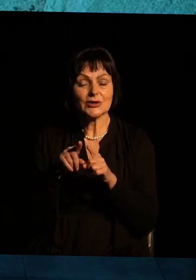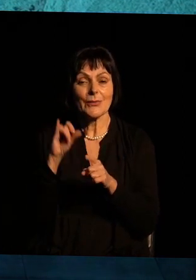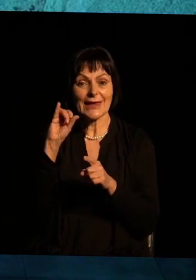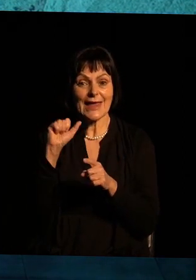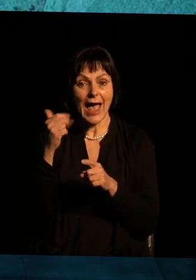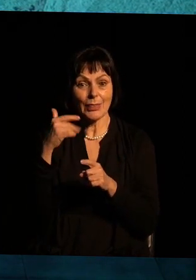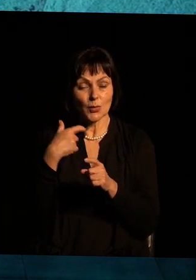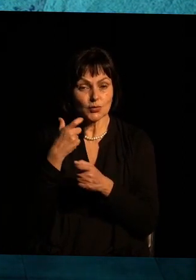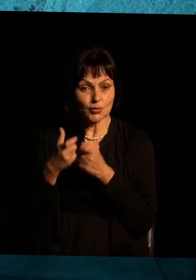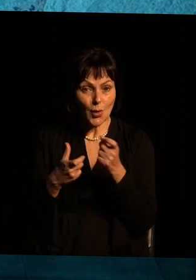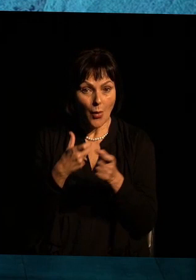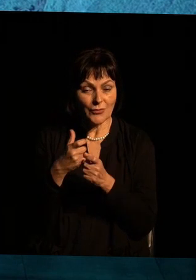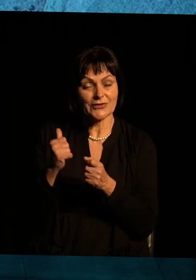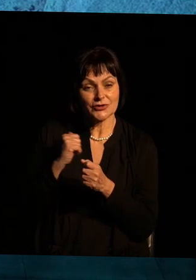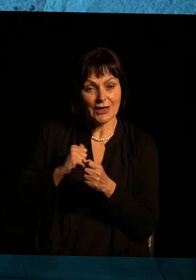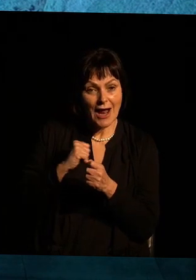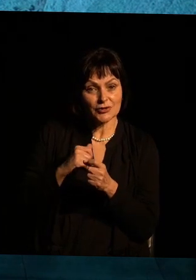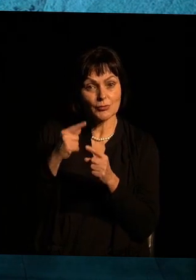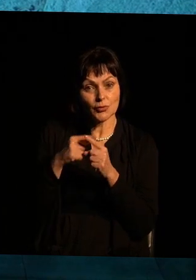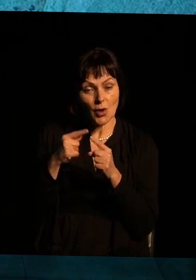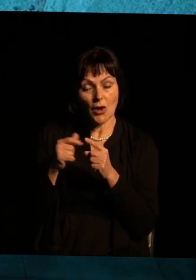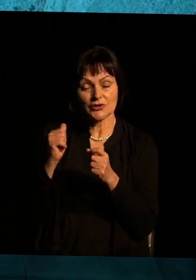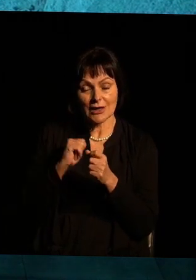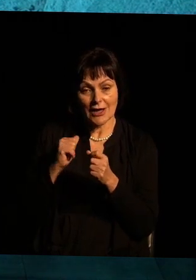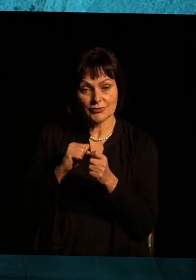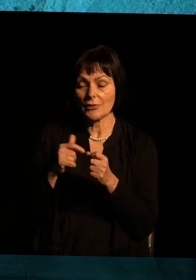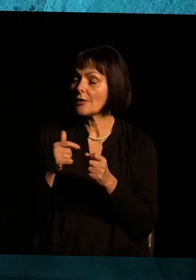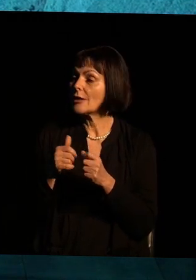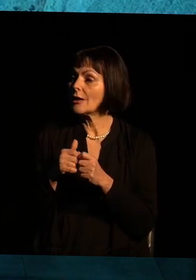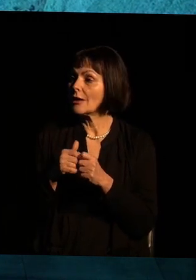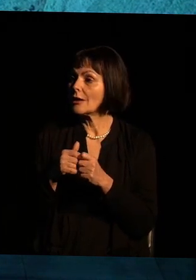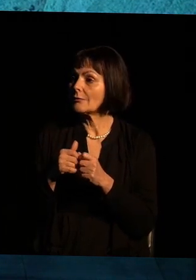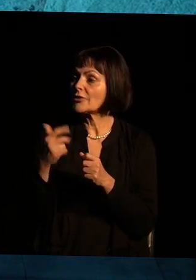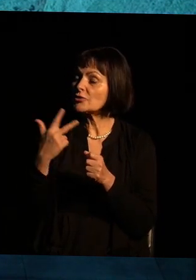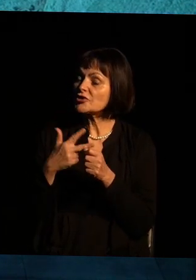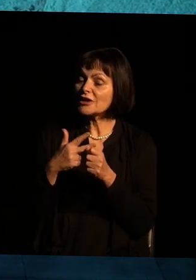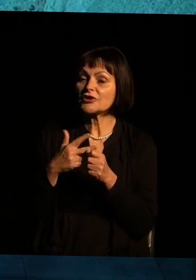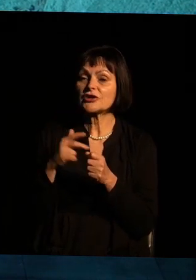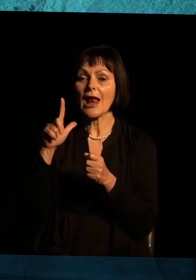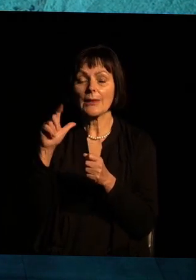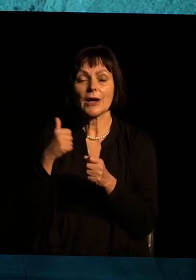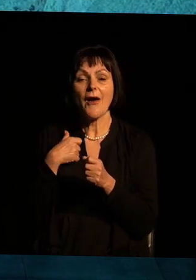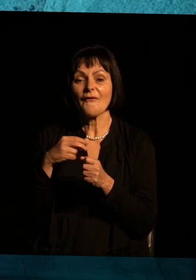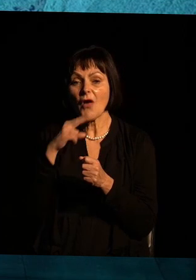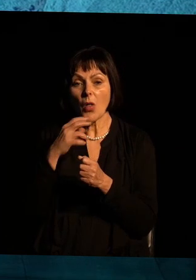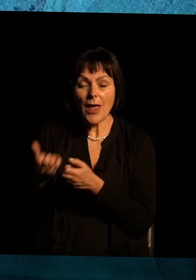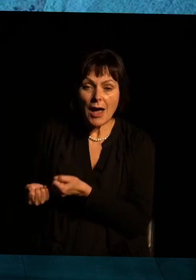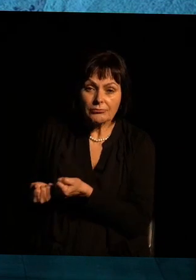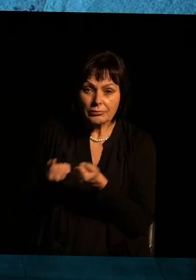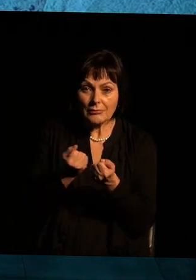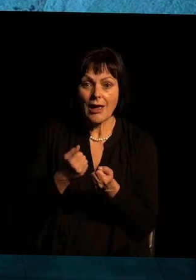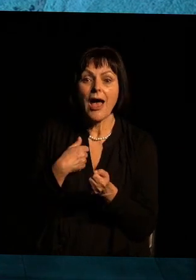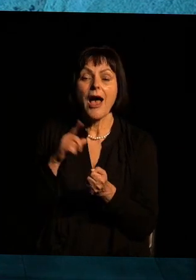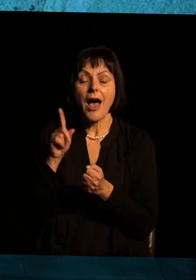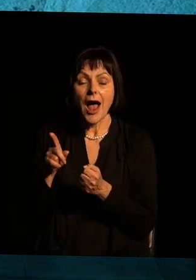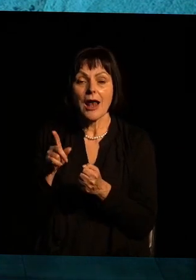Janusz z nami to zrobił, więc troszeczkę to trwało, trzeba było tam ileś 30 litrów wody też przeciągać czy coś, ale